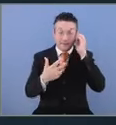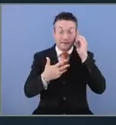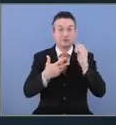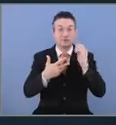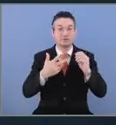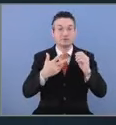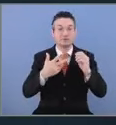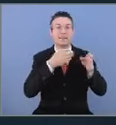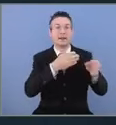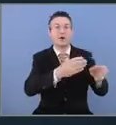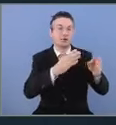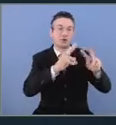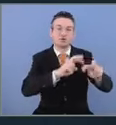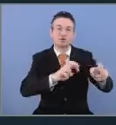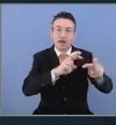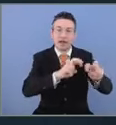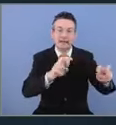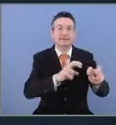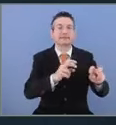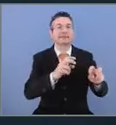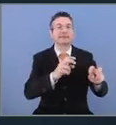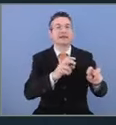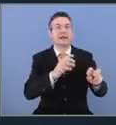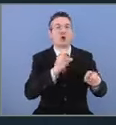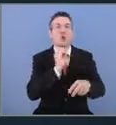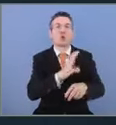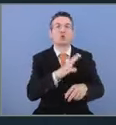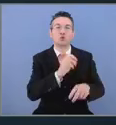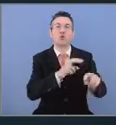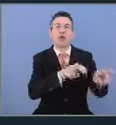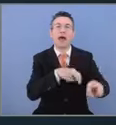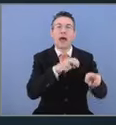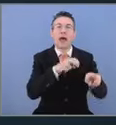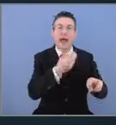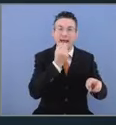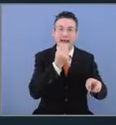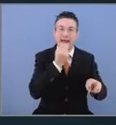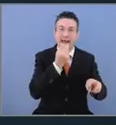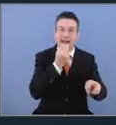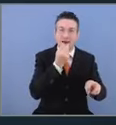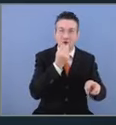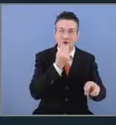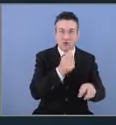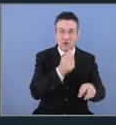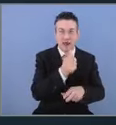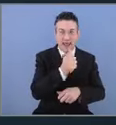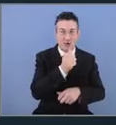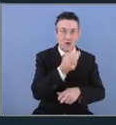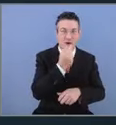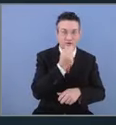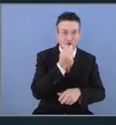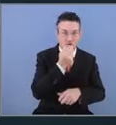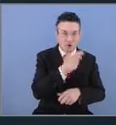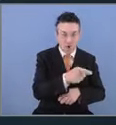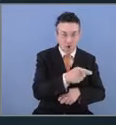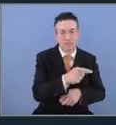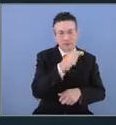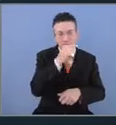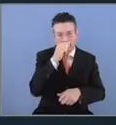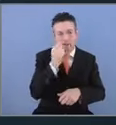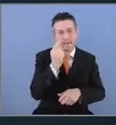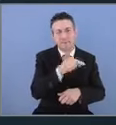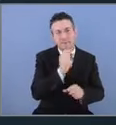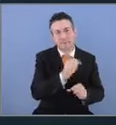Cultura Enogastronomiche, che sono sicuro che potrebbe trovare degli interlocutori su progetti anche molto specifici